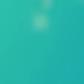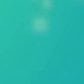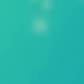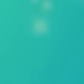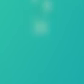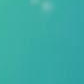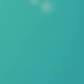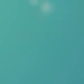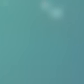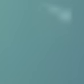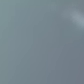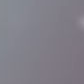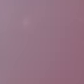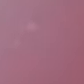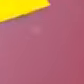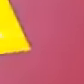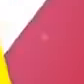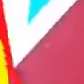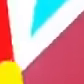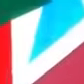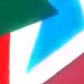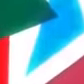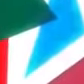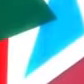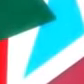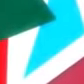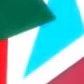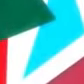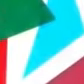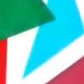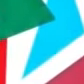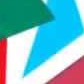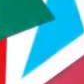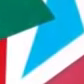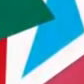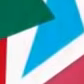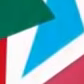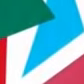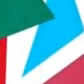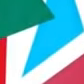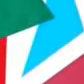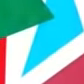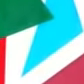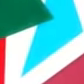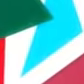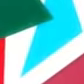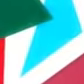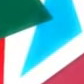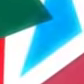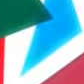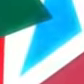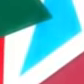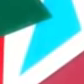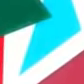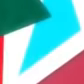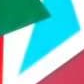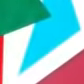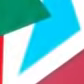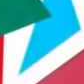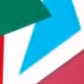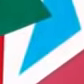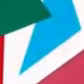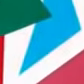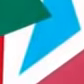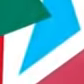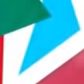buhay. Nandiyan at abot kamay, tayo'y maging liwanag ng Pasko.